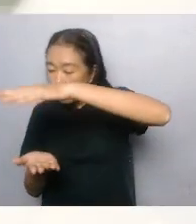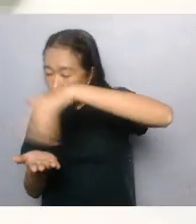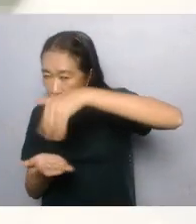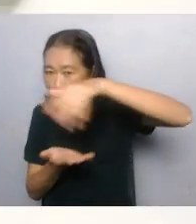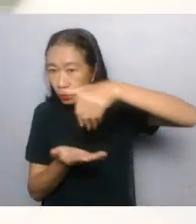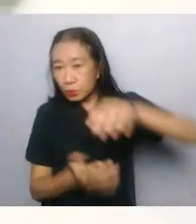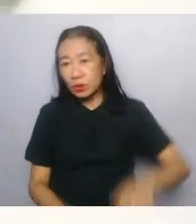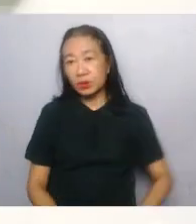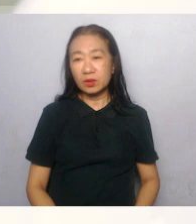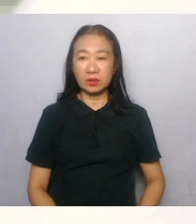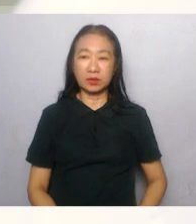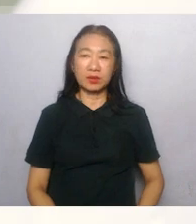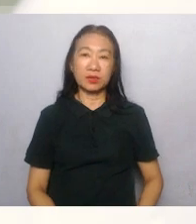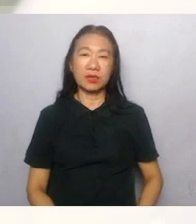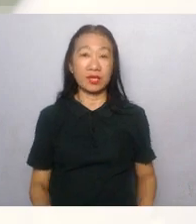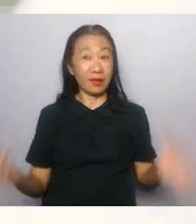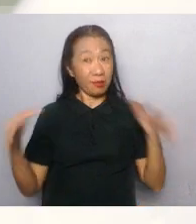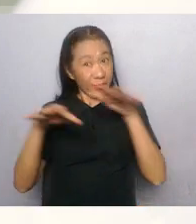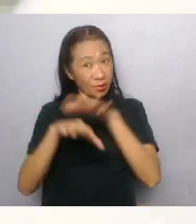Magwalis.